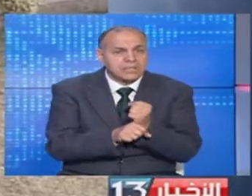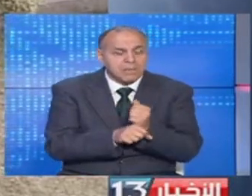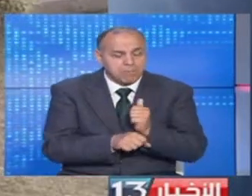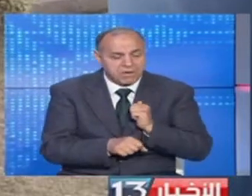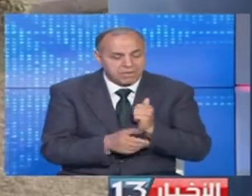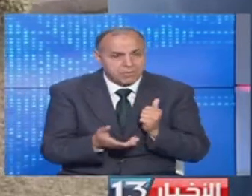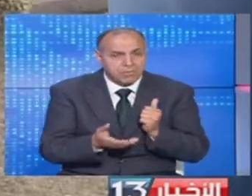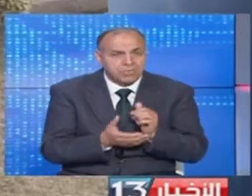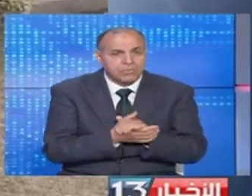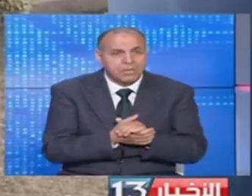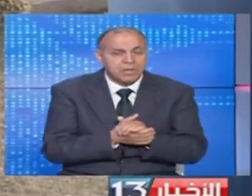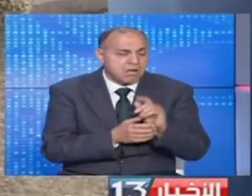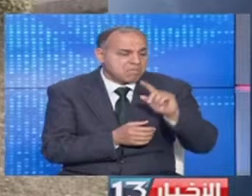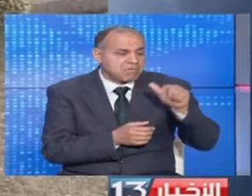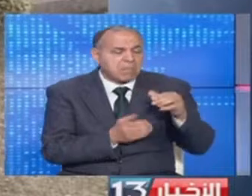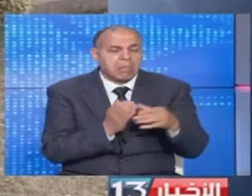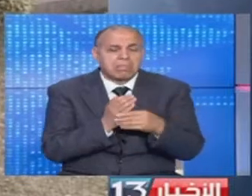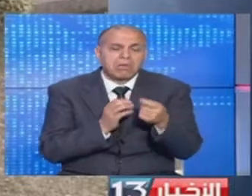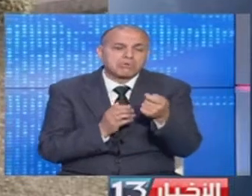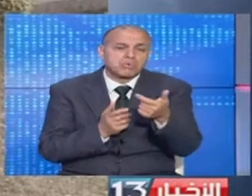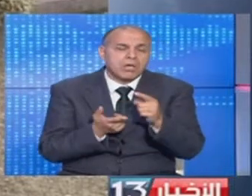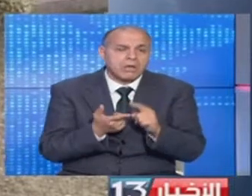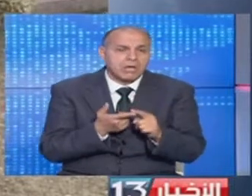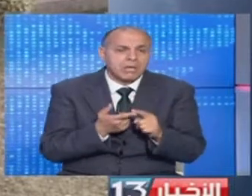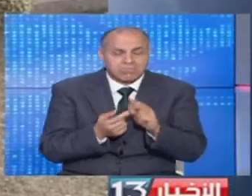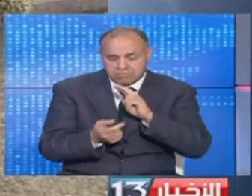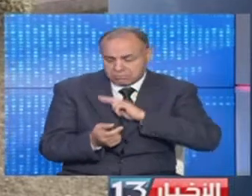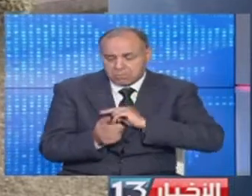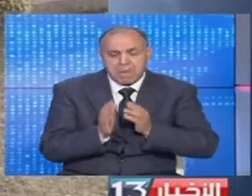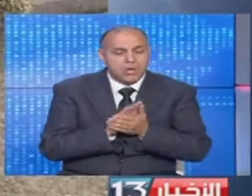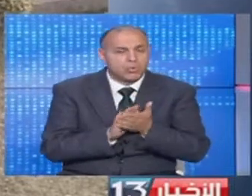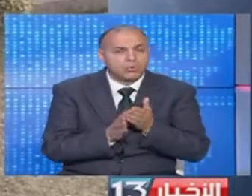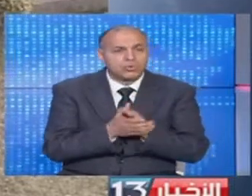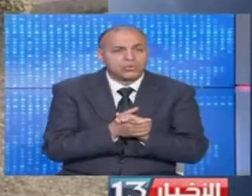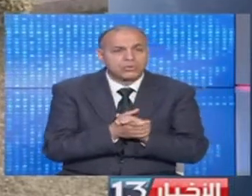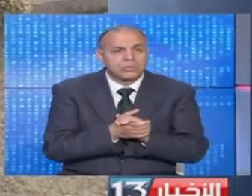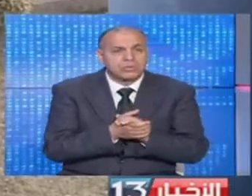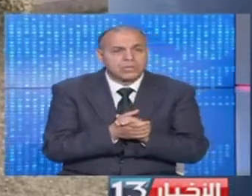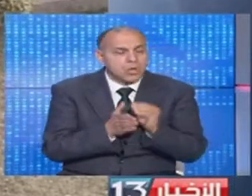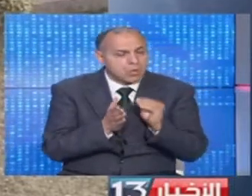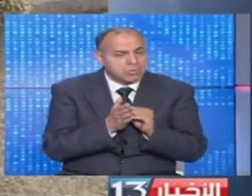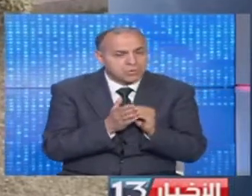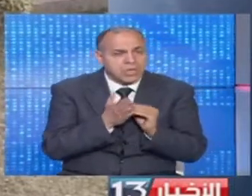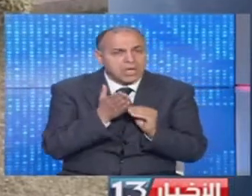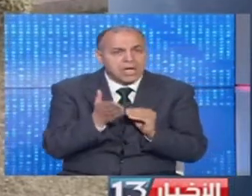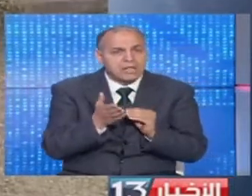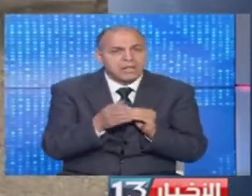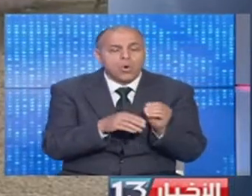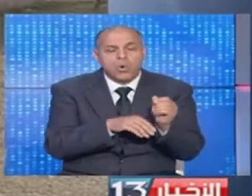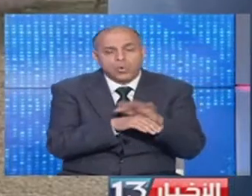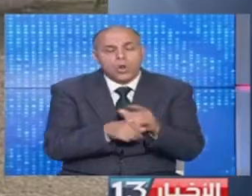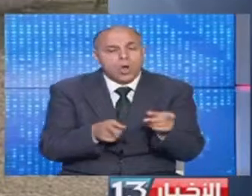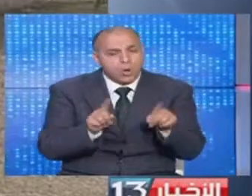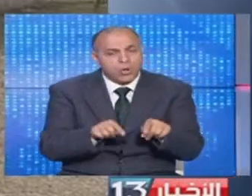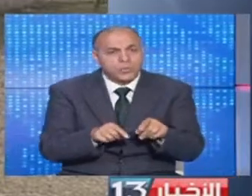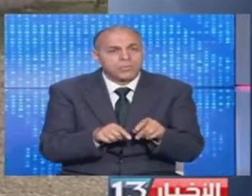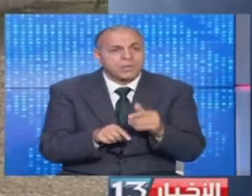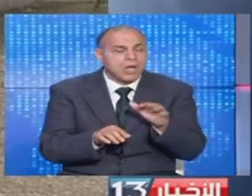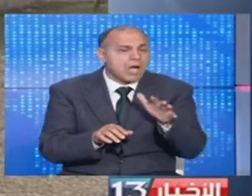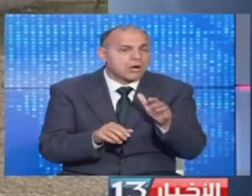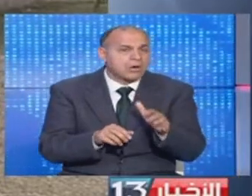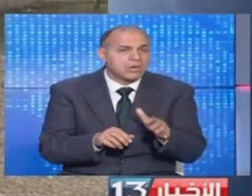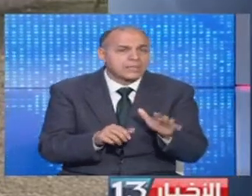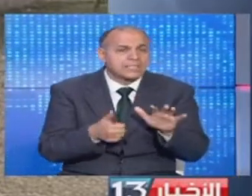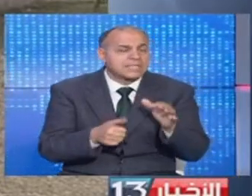هذا الاجور المتدنيه ما عندهم اجتماعيه وتمضي في لها تاثيرات اه عندنا تقريبا